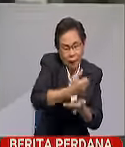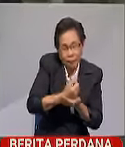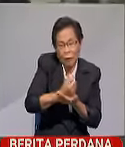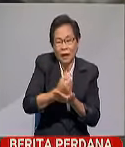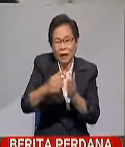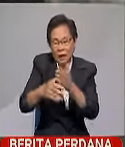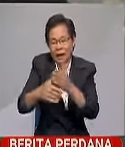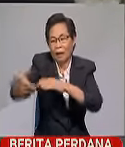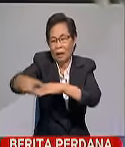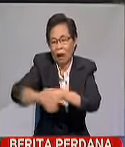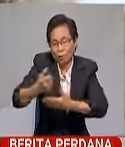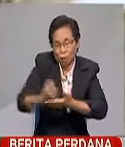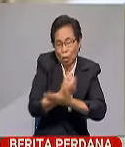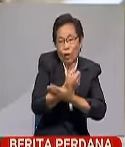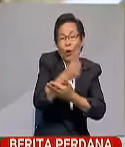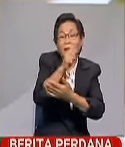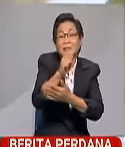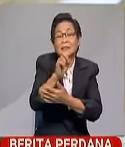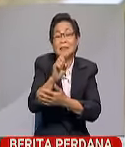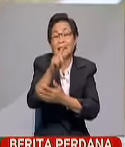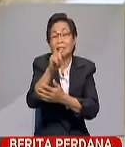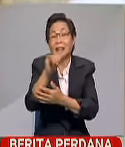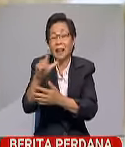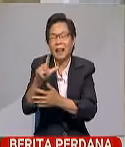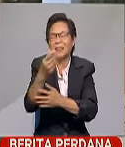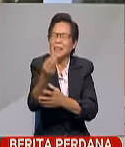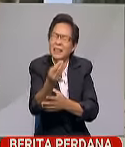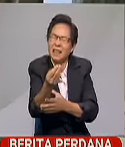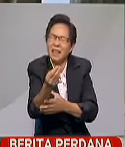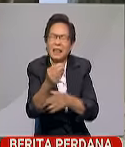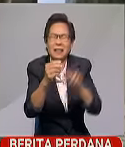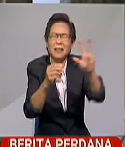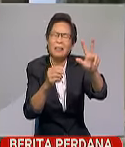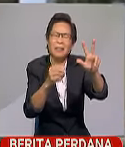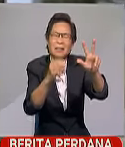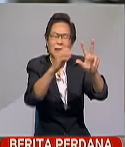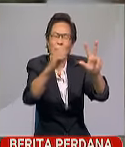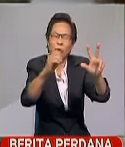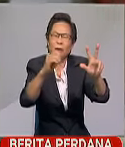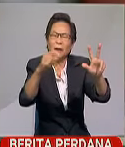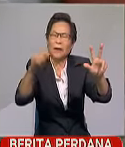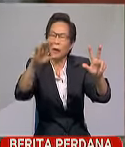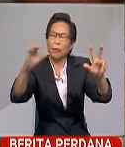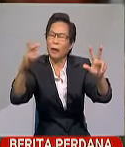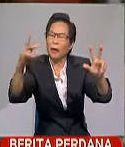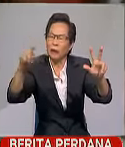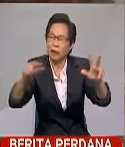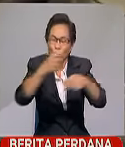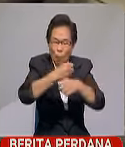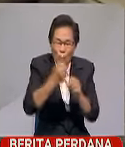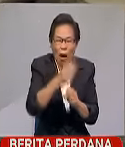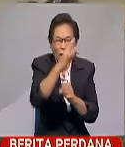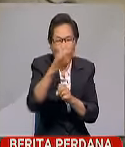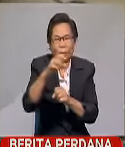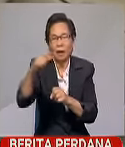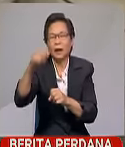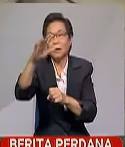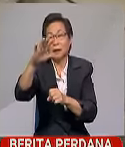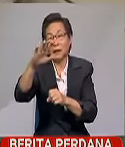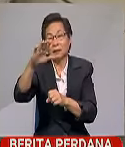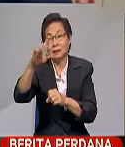bekalan ikan laut segar jenis titir dalam kuantiti 300 hingga 500 kilogram untuk menghasilkan 800 hingga